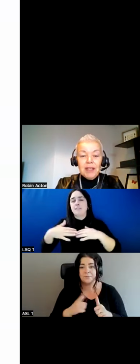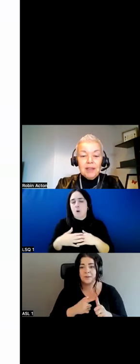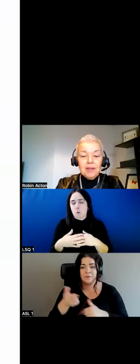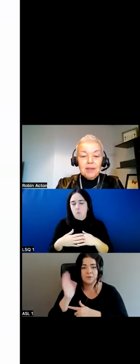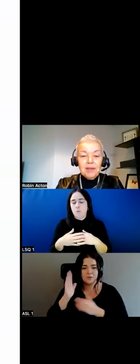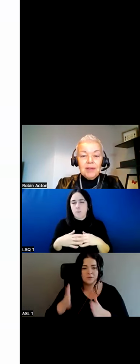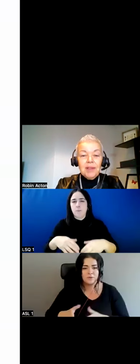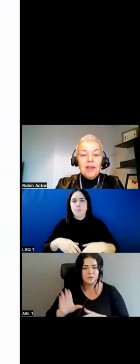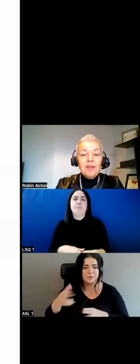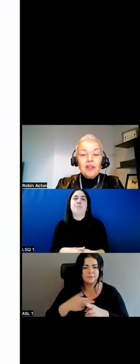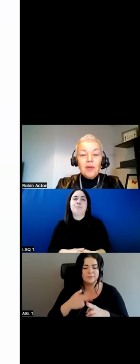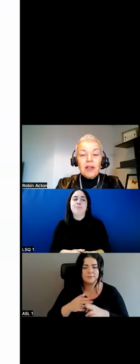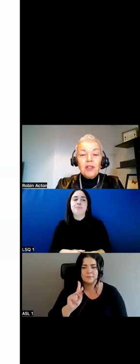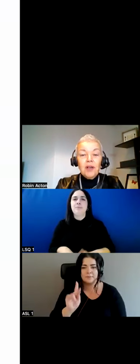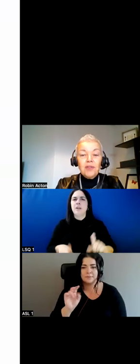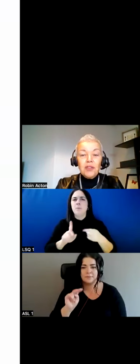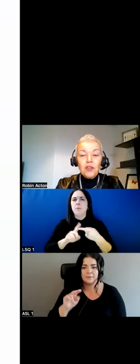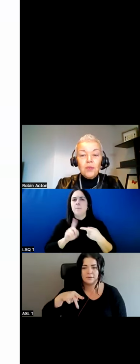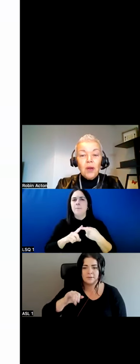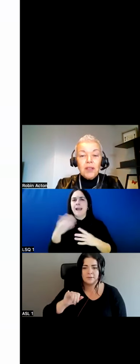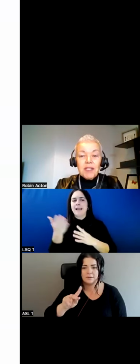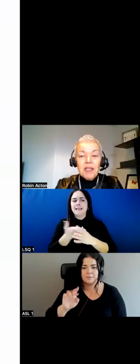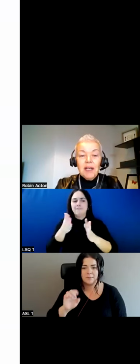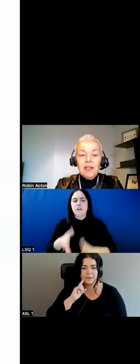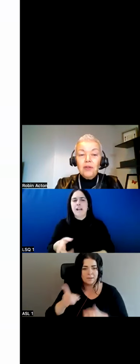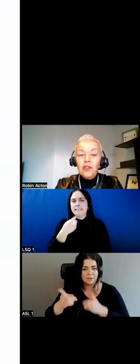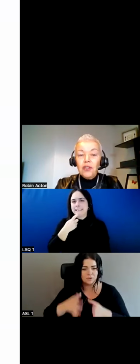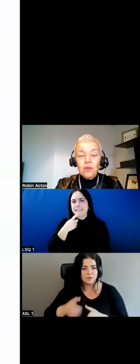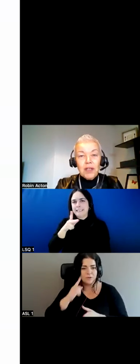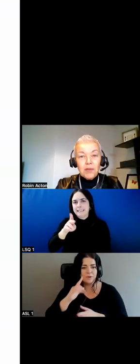Notre premier intervenant aujourd'hui est Ken Pike. C'est